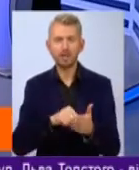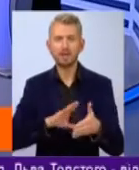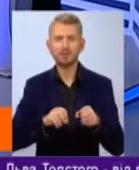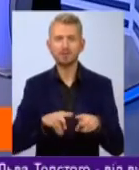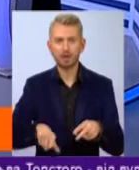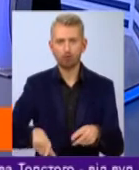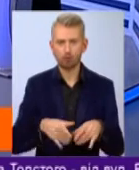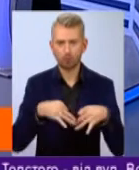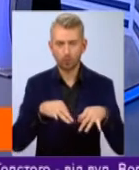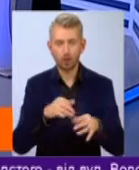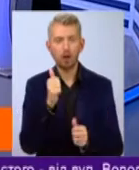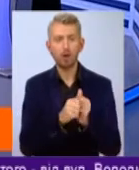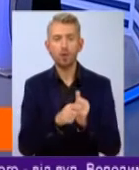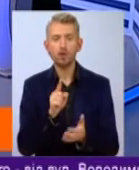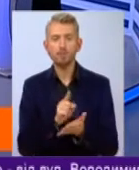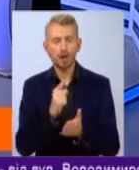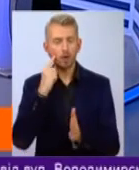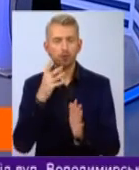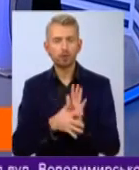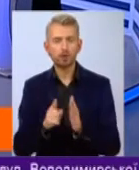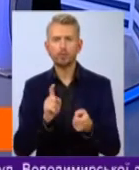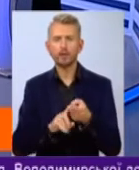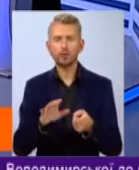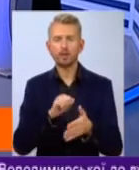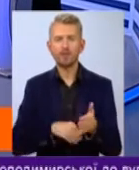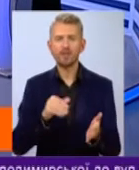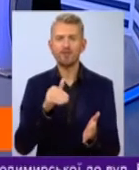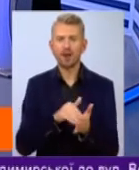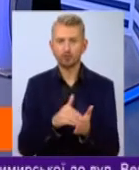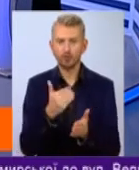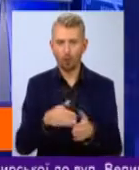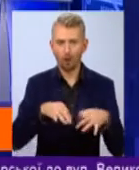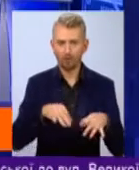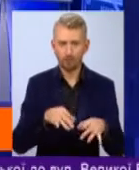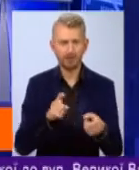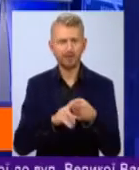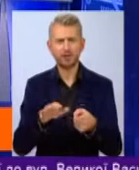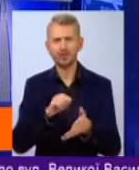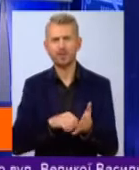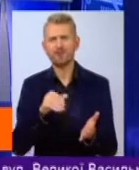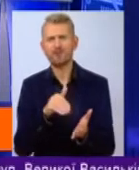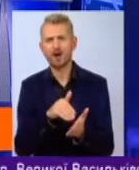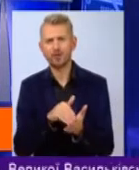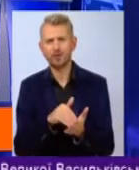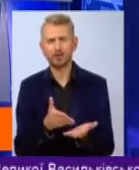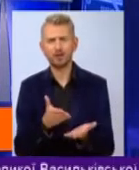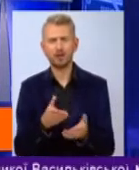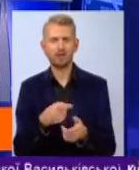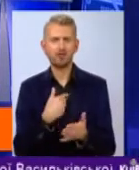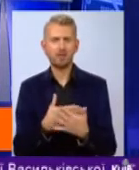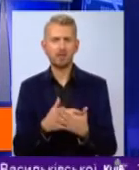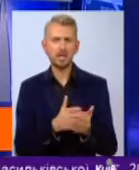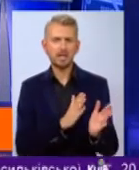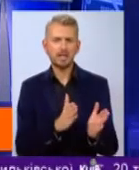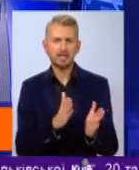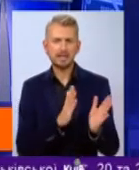руху. Кожен має розуміти, що в незалежності від вартості його автомобілів, в незалежності від вартості, чи там, наприклад,